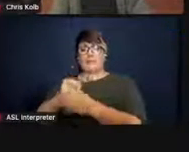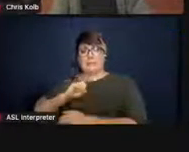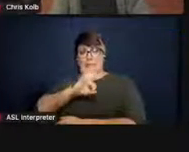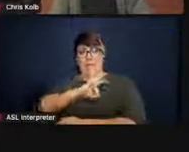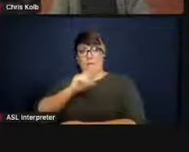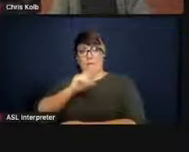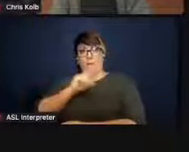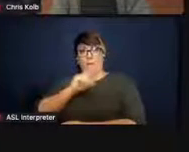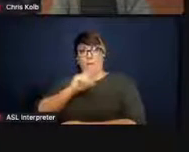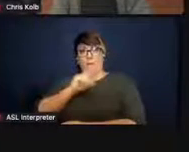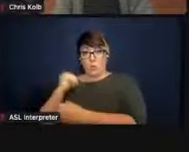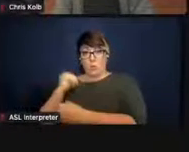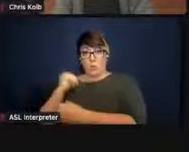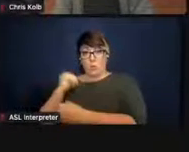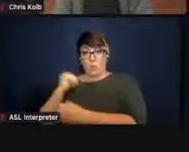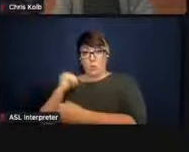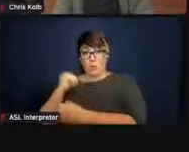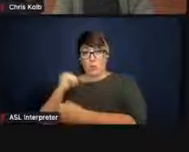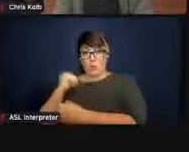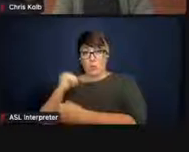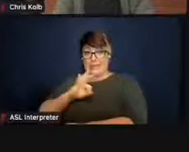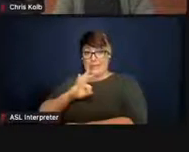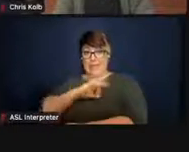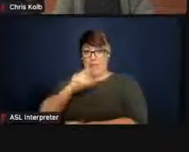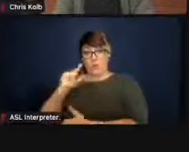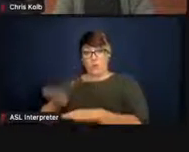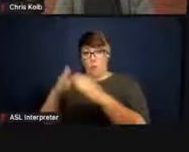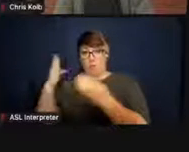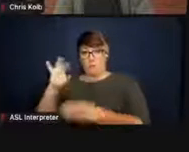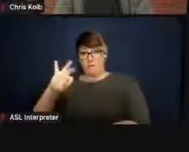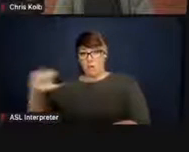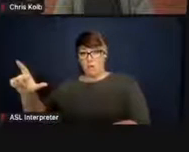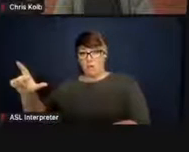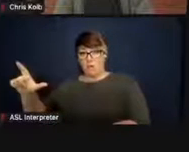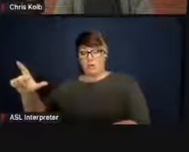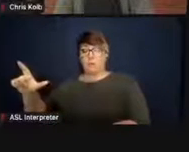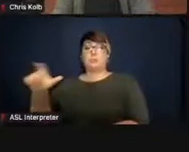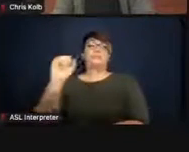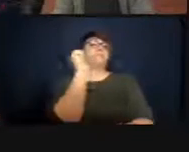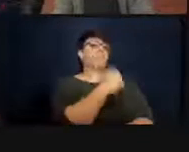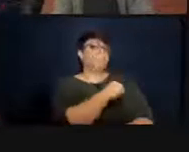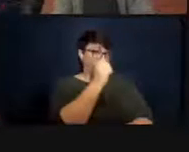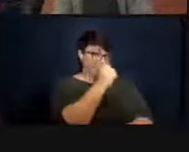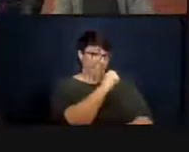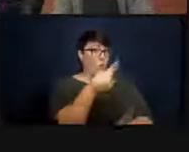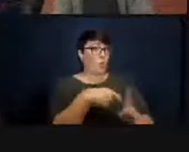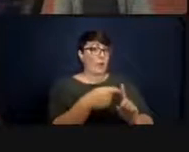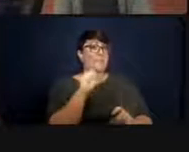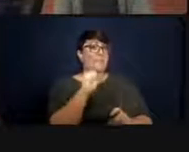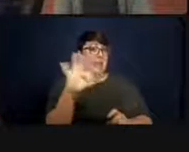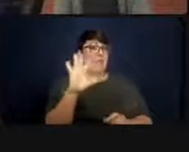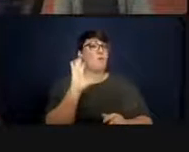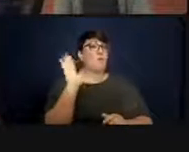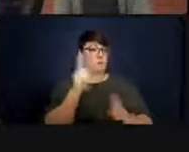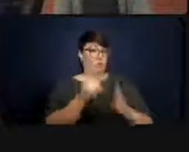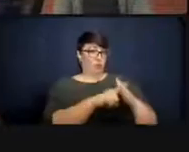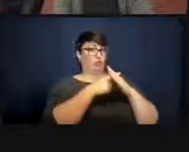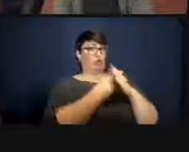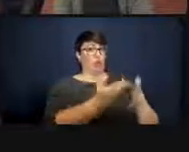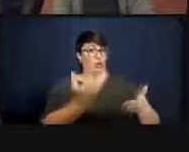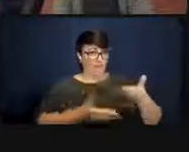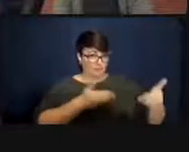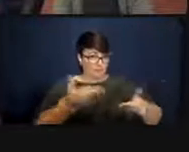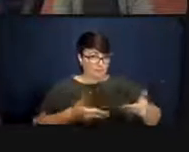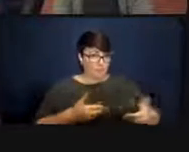ومن المهم أيضا أن نتأكد من أن خلال فترة الربيع ينبغي أن